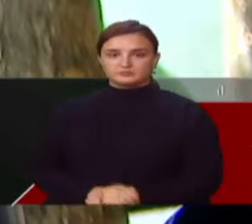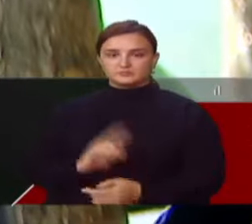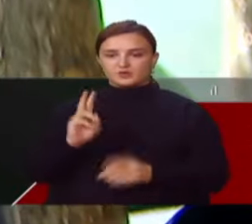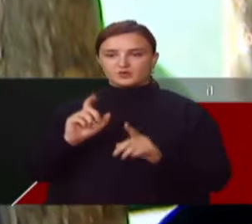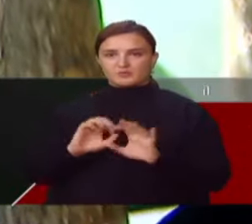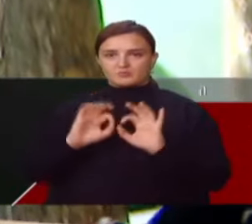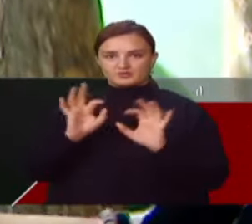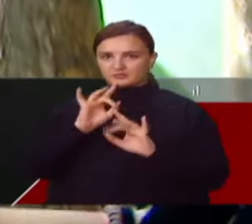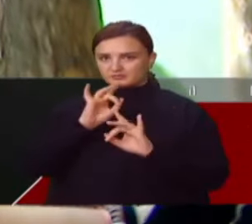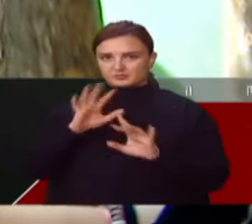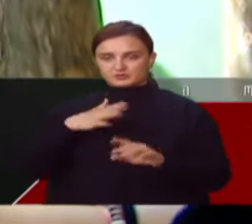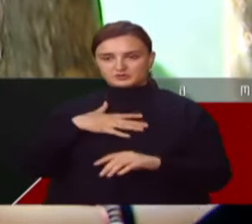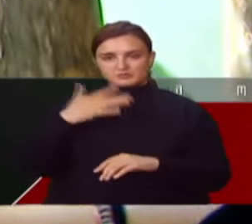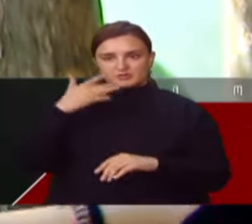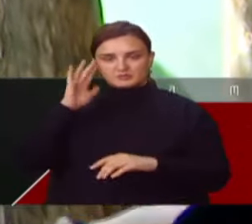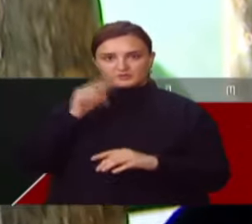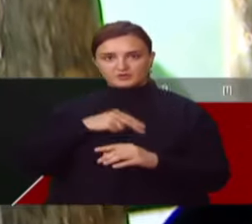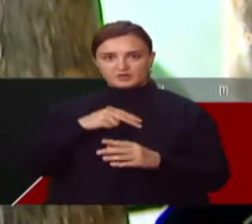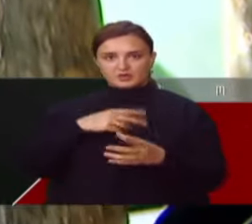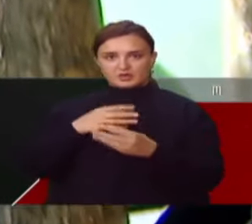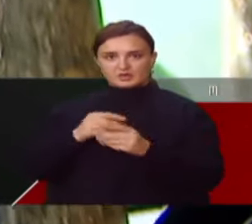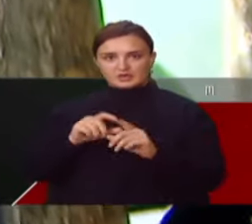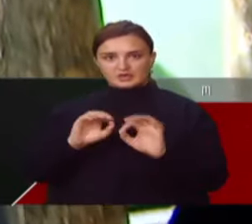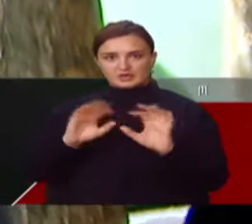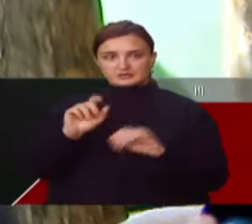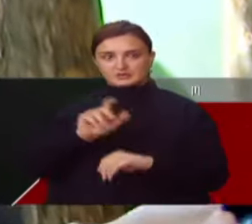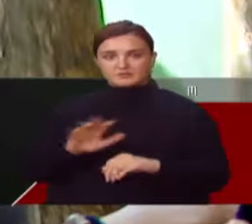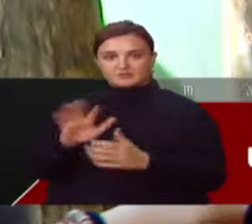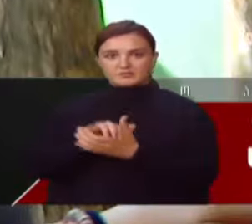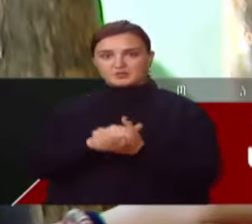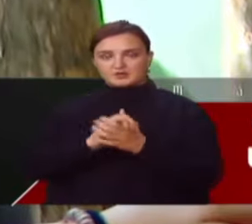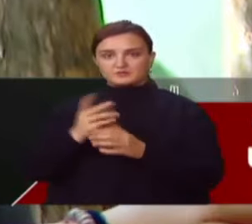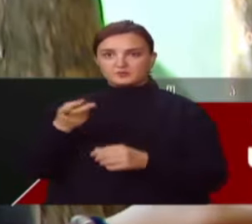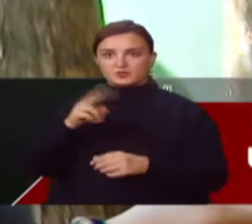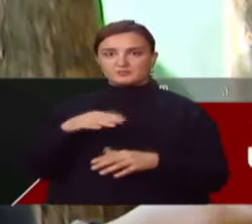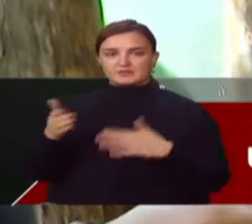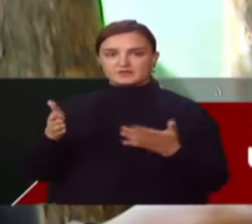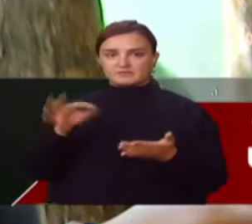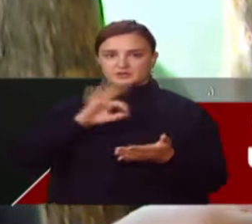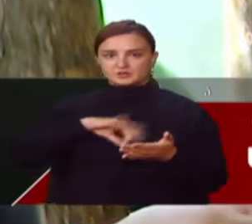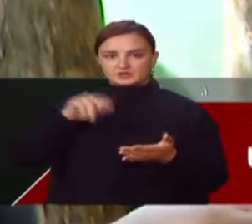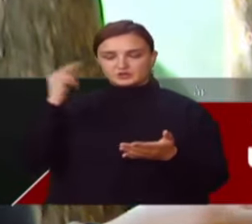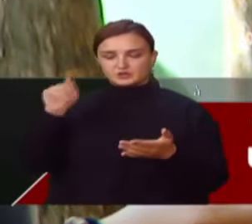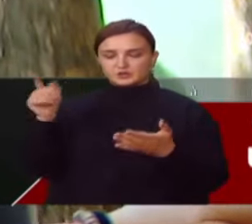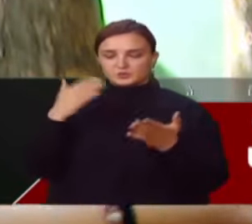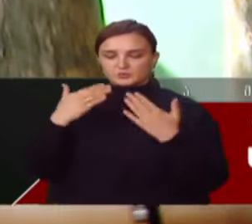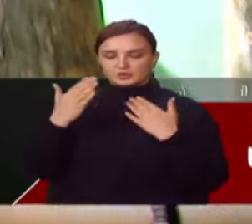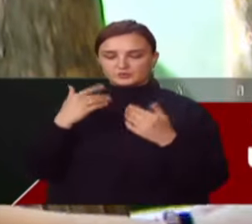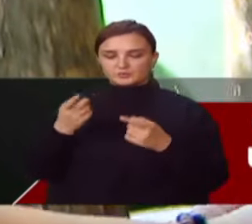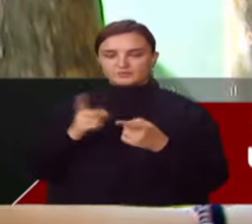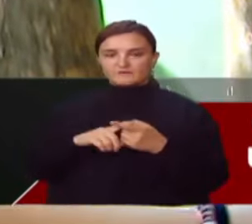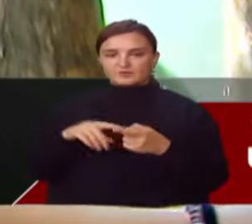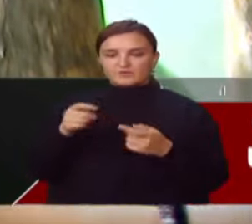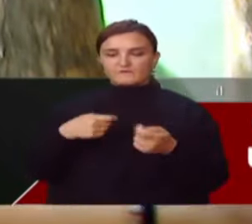არ გავაკეთებ ჩემი ამერიკელი კოლეგის განცხადებას. ევროკავშირს აქვს ორი მხრივად ხელსაყრელი ურთიერთობა ჩინეთთან. ეს ურთიერთობა ვრცელდება